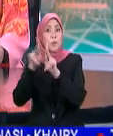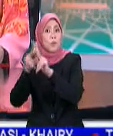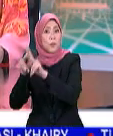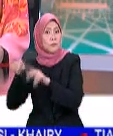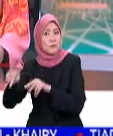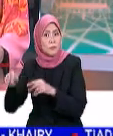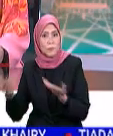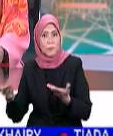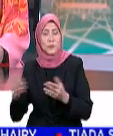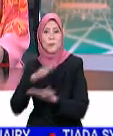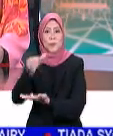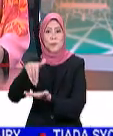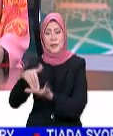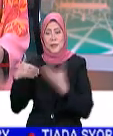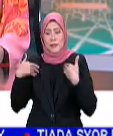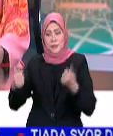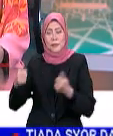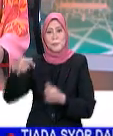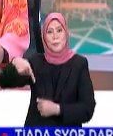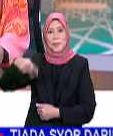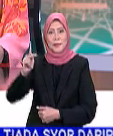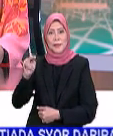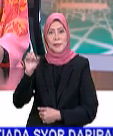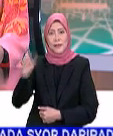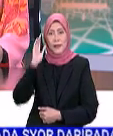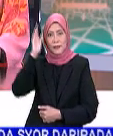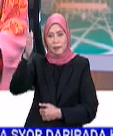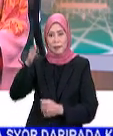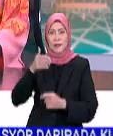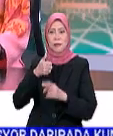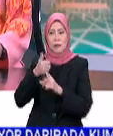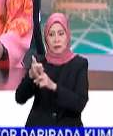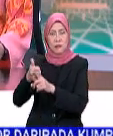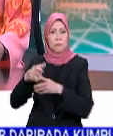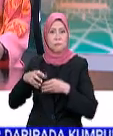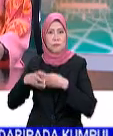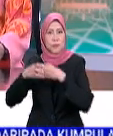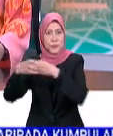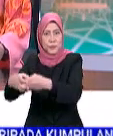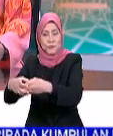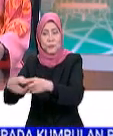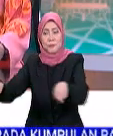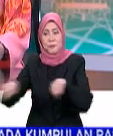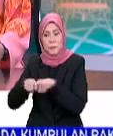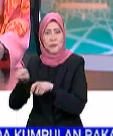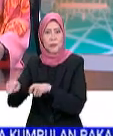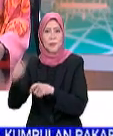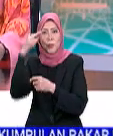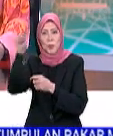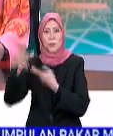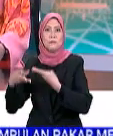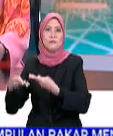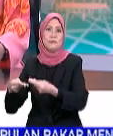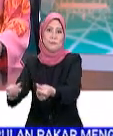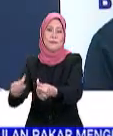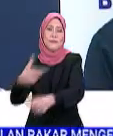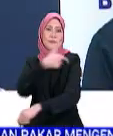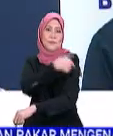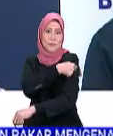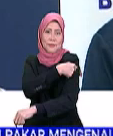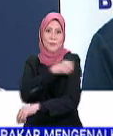pula, Pusat Kesihatan Daerah PKD akan digerakkan bagi memastikan kelancaran PIC Kids.